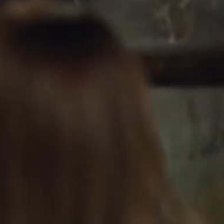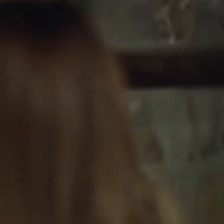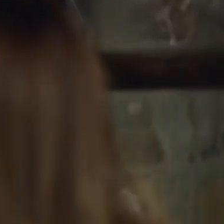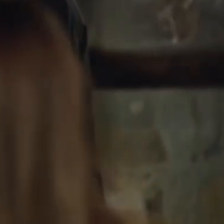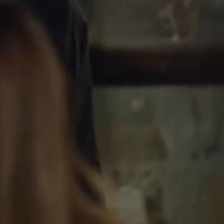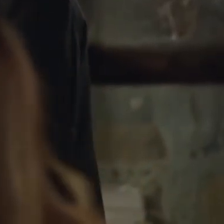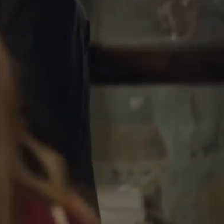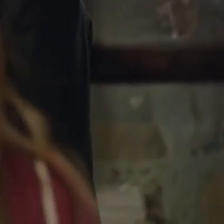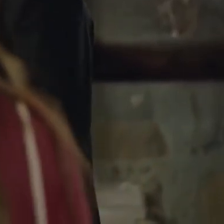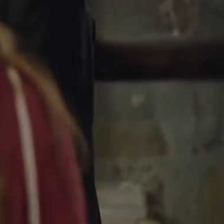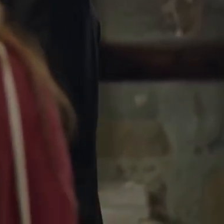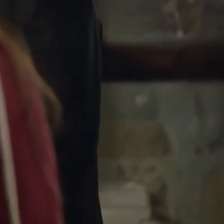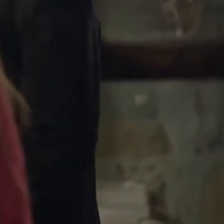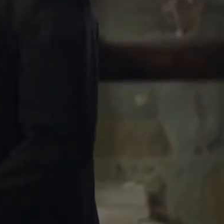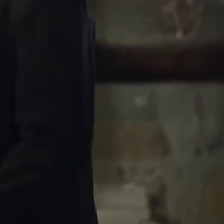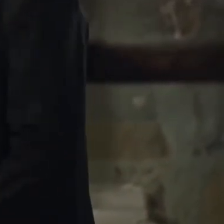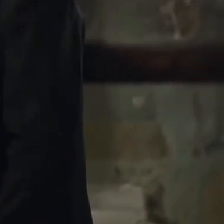Ciddiyetle yanlarına yürüyor.